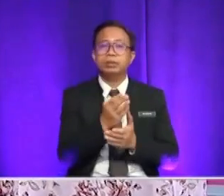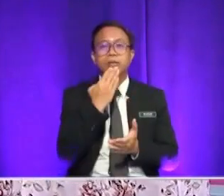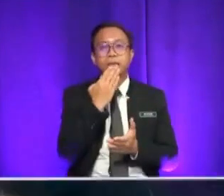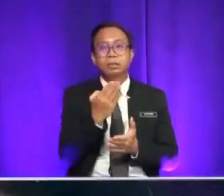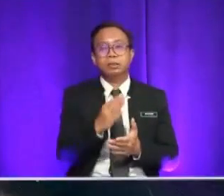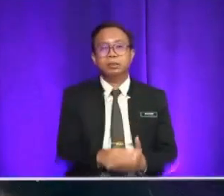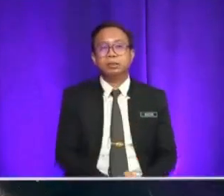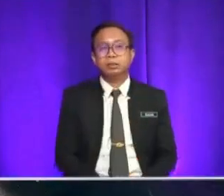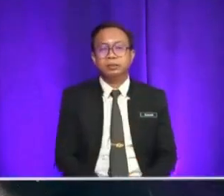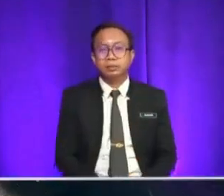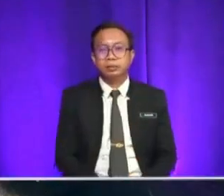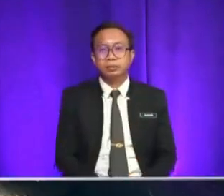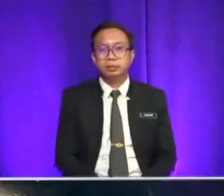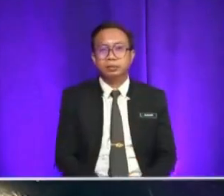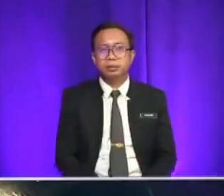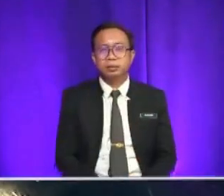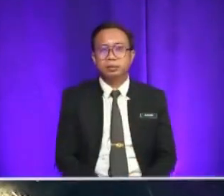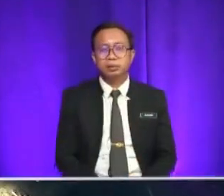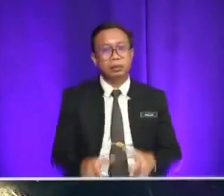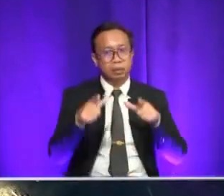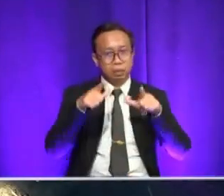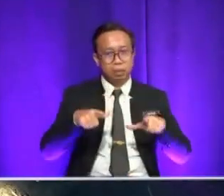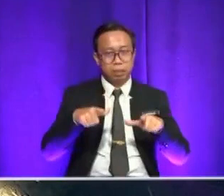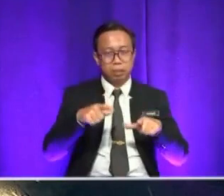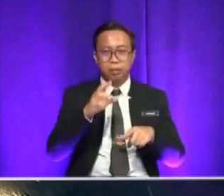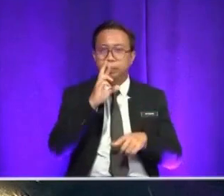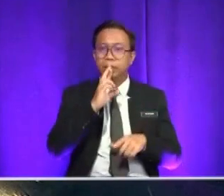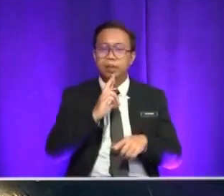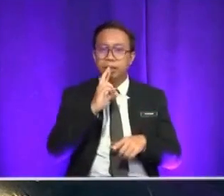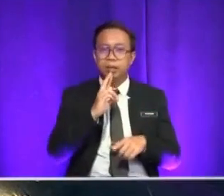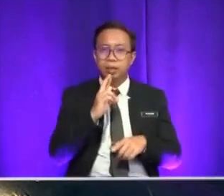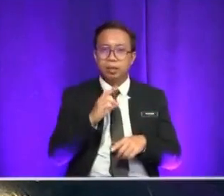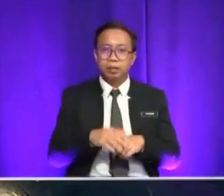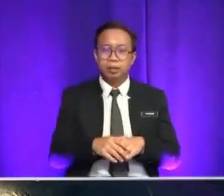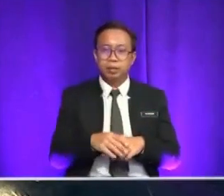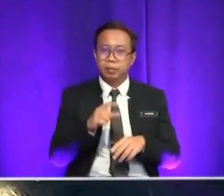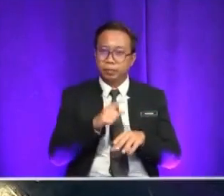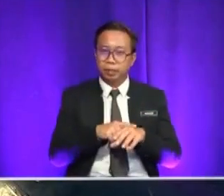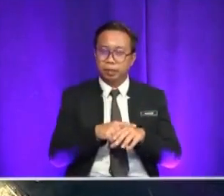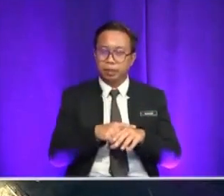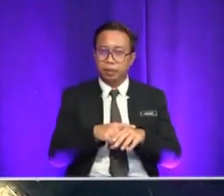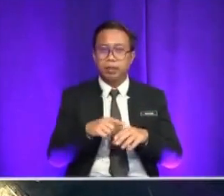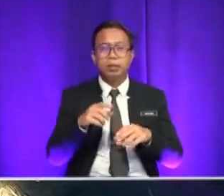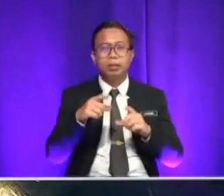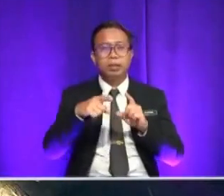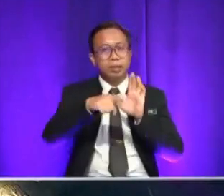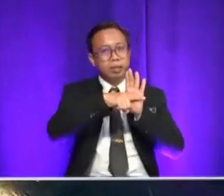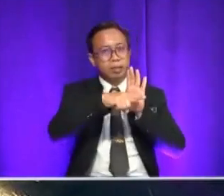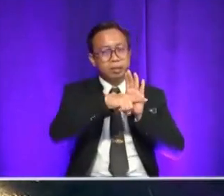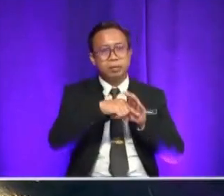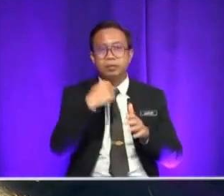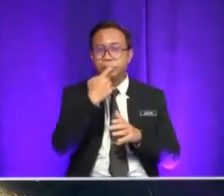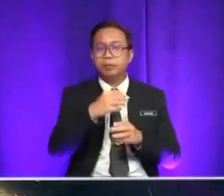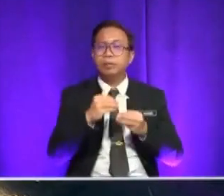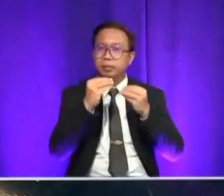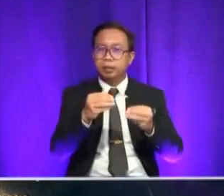kasih Solihin. okey, terima kasih Solihin. Meletakkan prop merah pada terminal positif dan prop hitam pada terminal negatif. Okey, siapa boleh bagi tahu